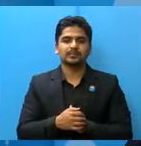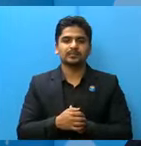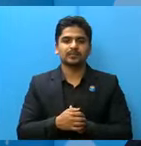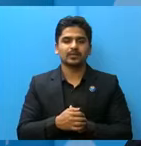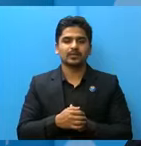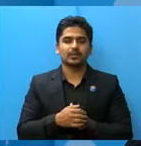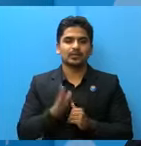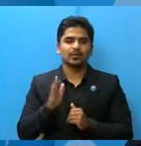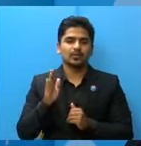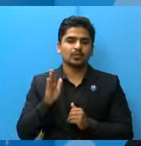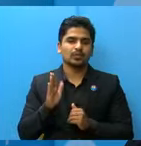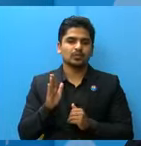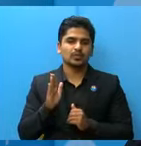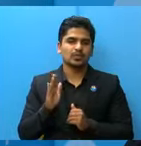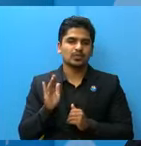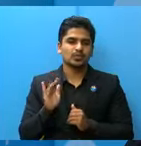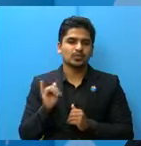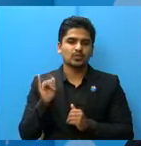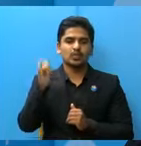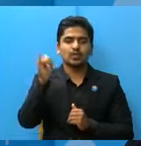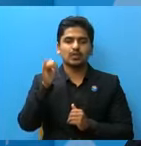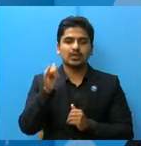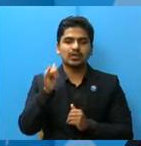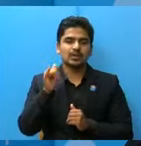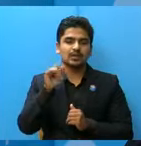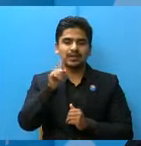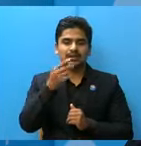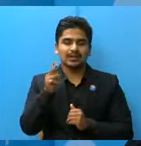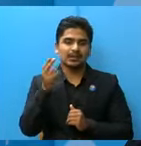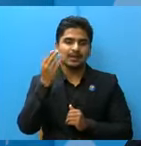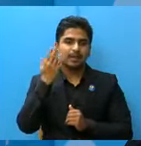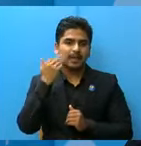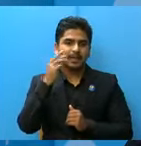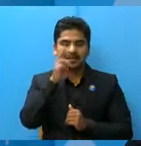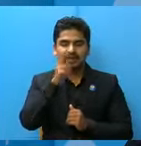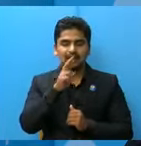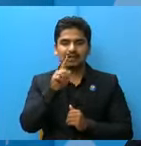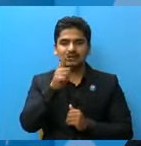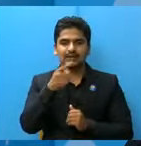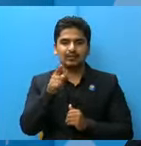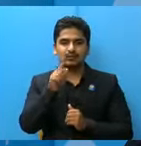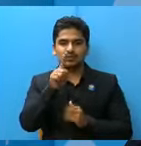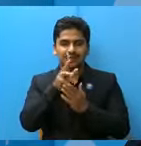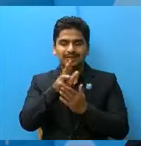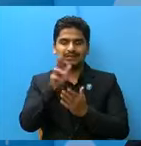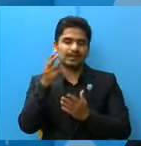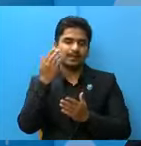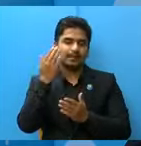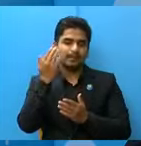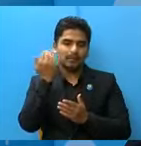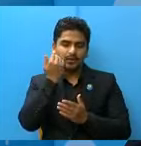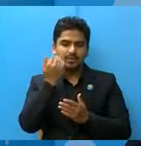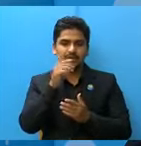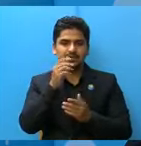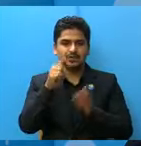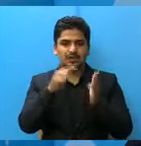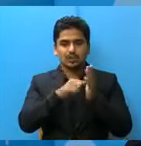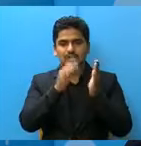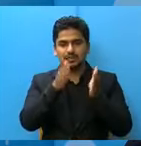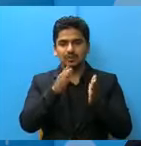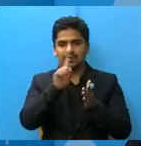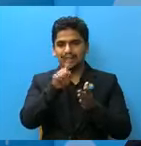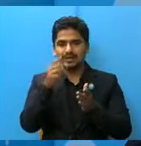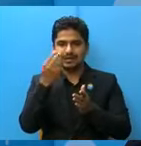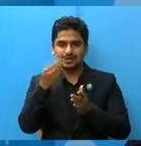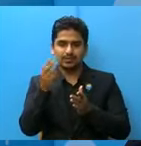डोटी को एक जना महिला रा उन्नाइस जना पुरूस, कंचनपुर को एगार जना पुरूस, कईलाली को